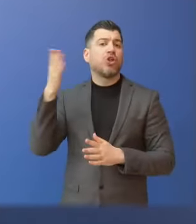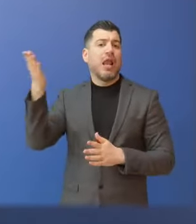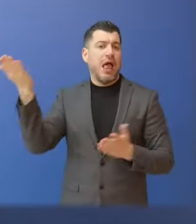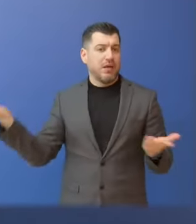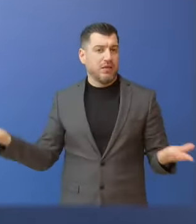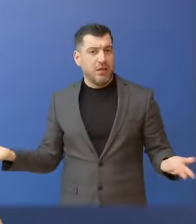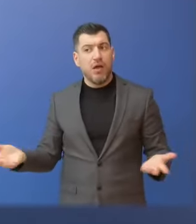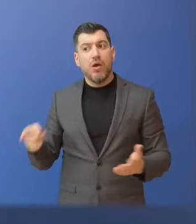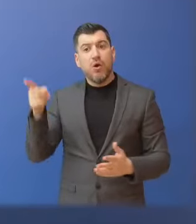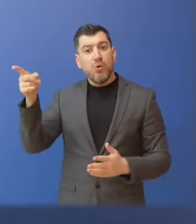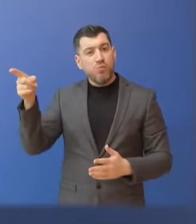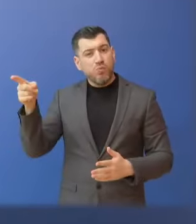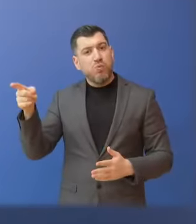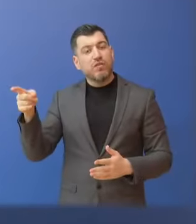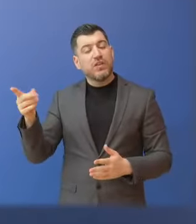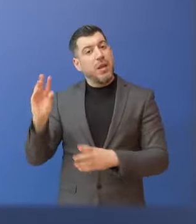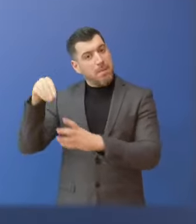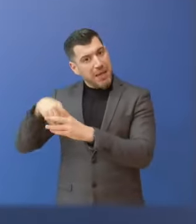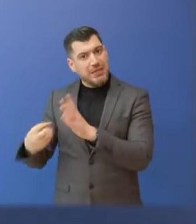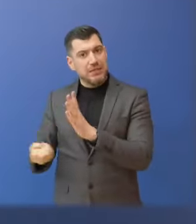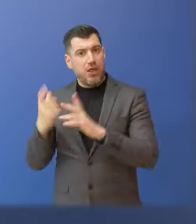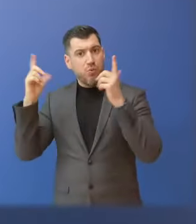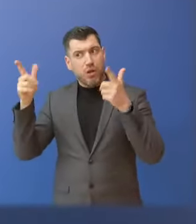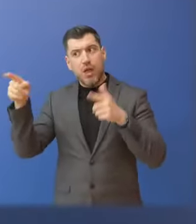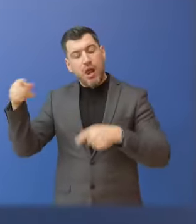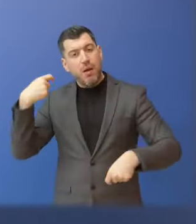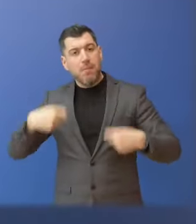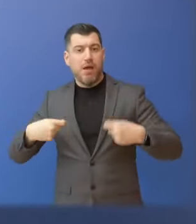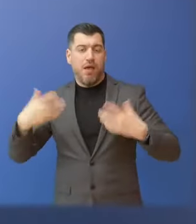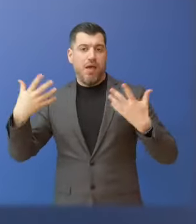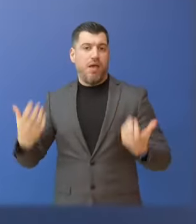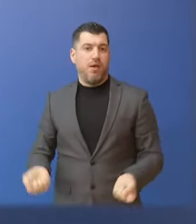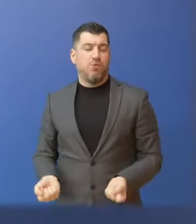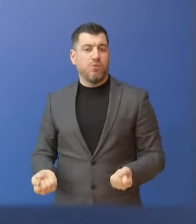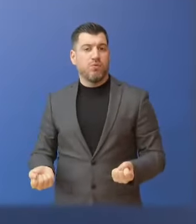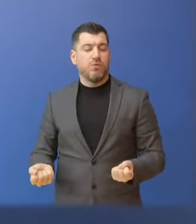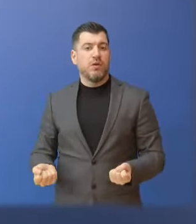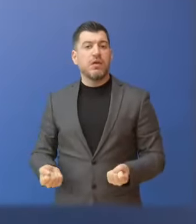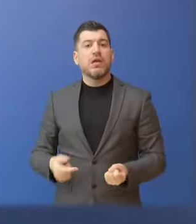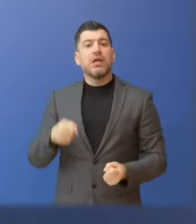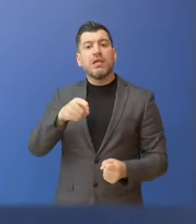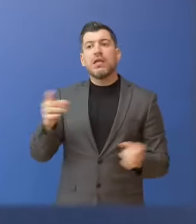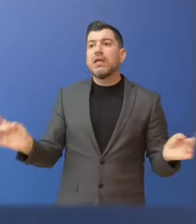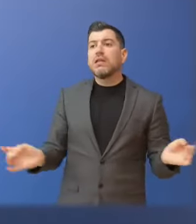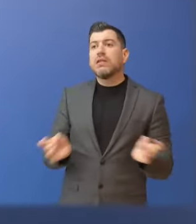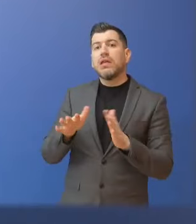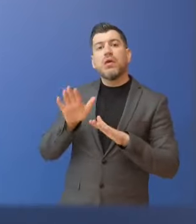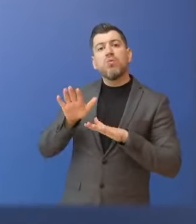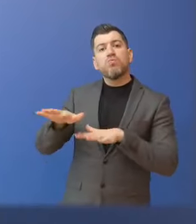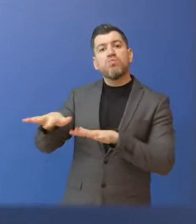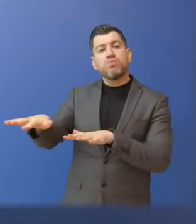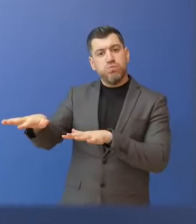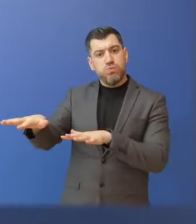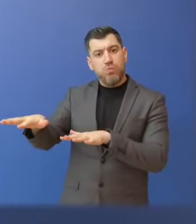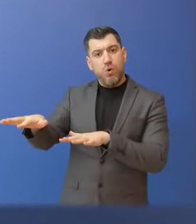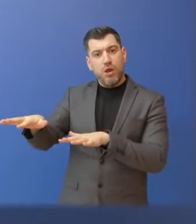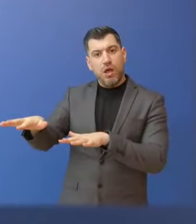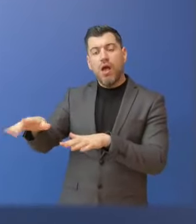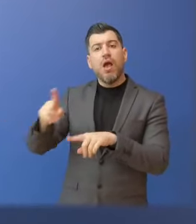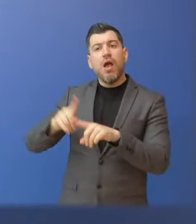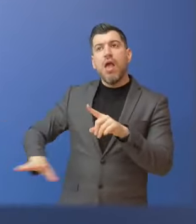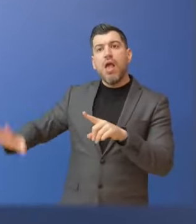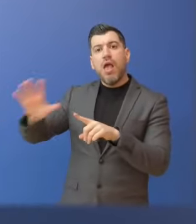οποίοι πρόσκειται στη νέα δημοκρατία και εφόσον τελικά με τα μπλόκα κόψουνε τη χώρα στη μέση τι θα κάνει η